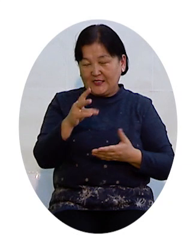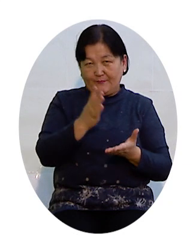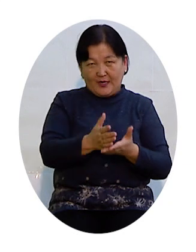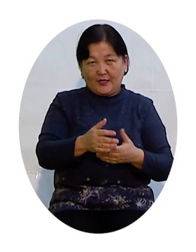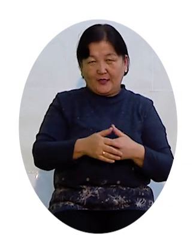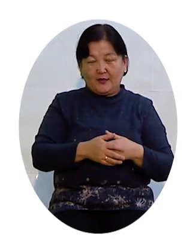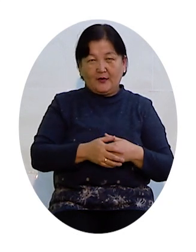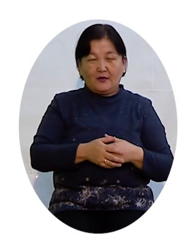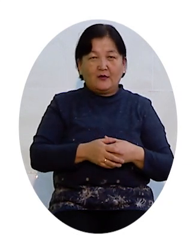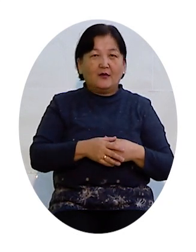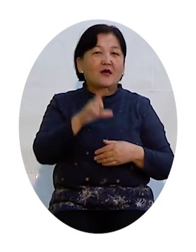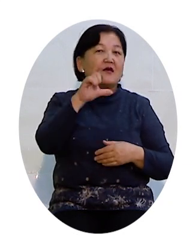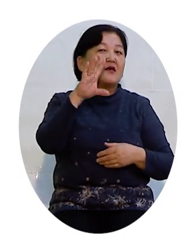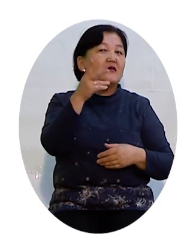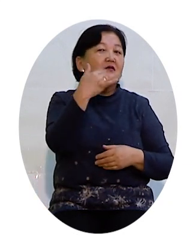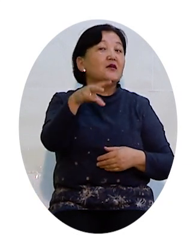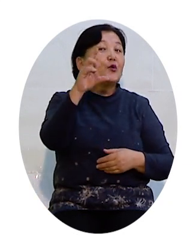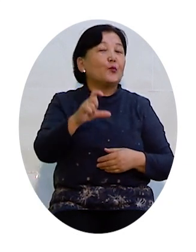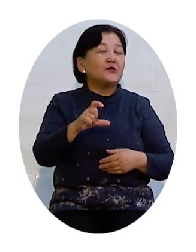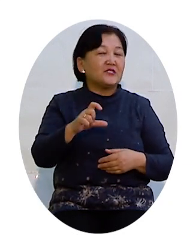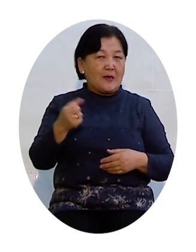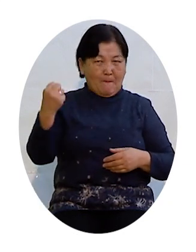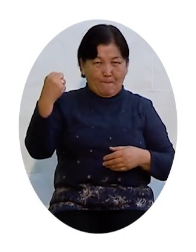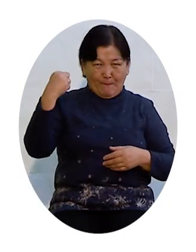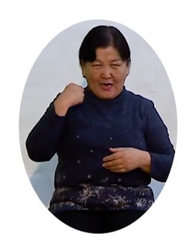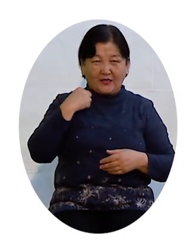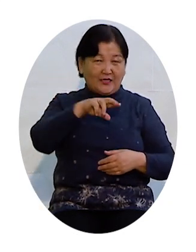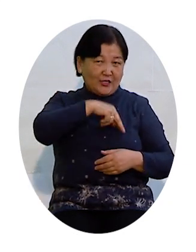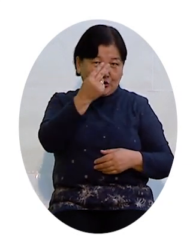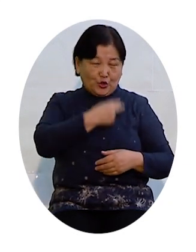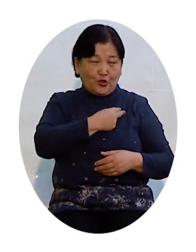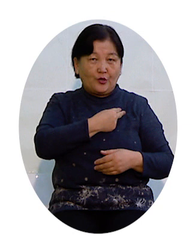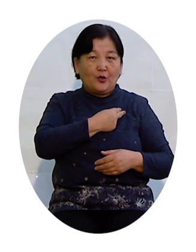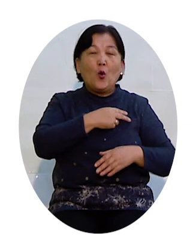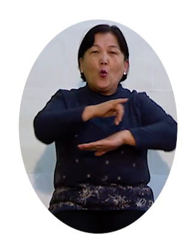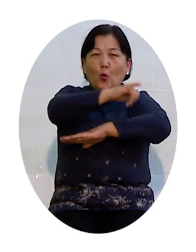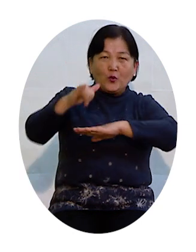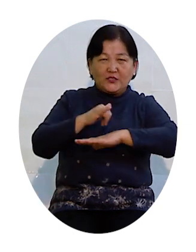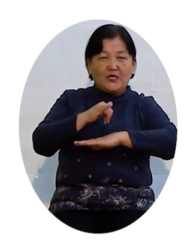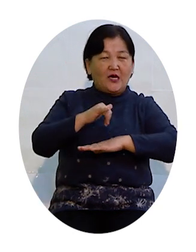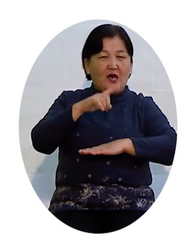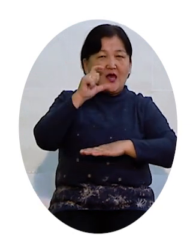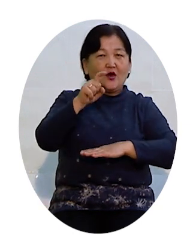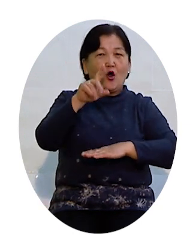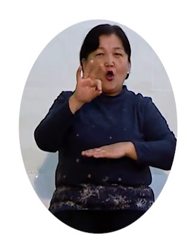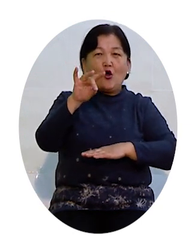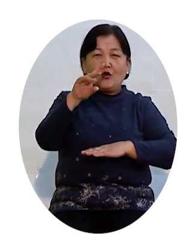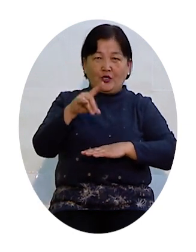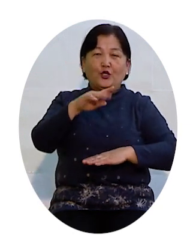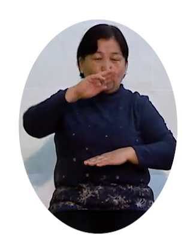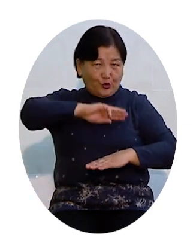Улас орон оршин тогтнохын утга учир нь энгийн ард түмний баатарлаг зориг их оронч сэтгэл